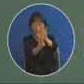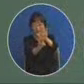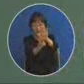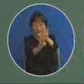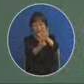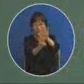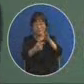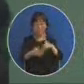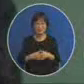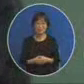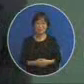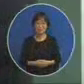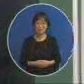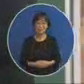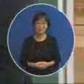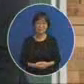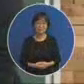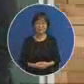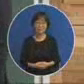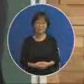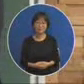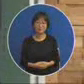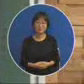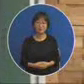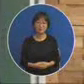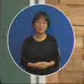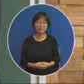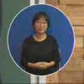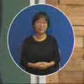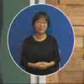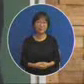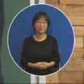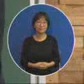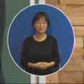power that was revealed. 하나님이